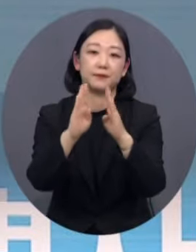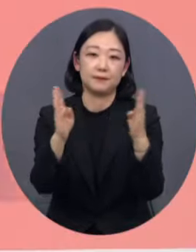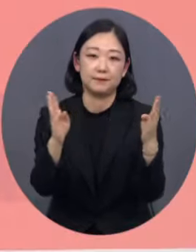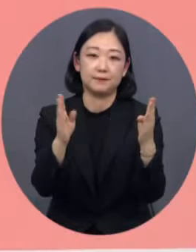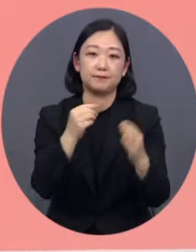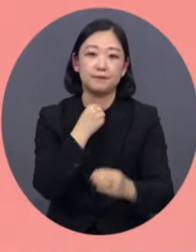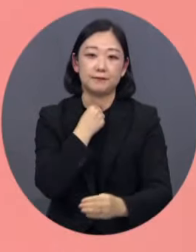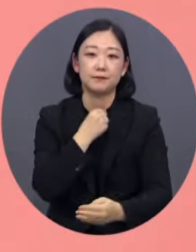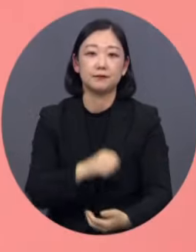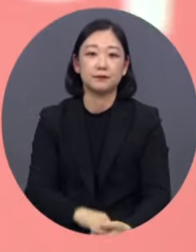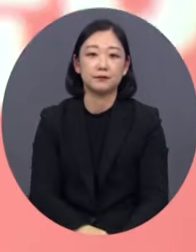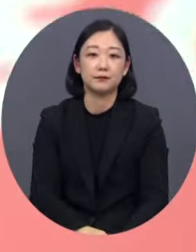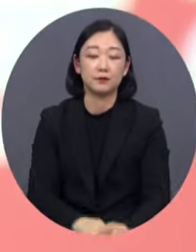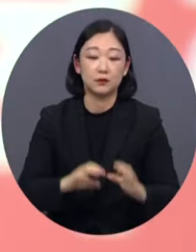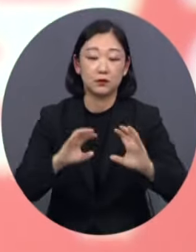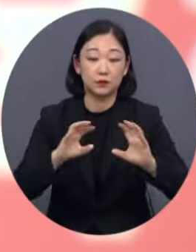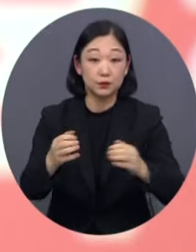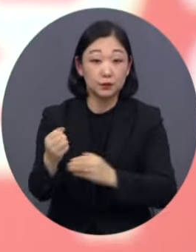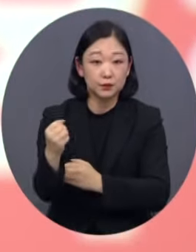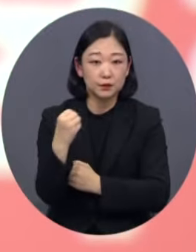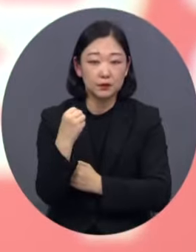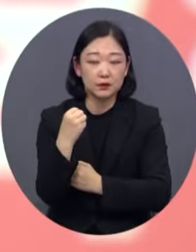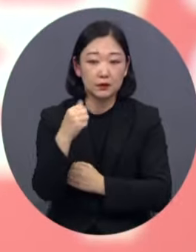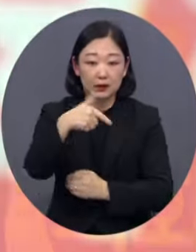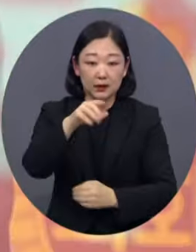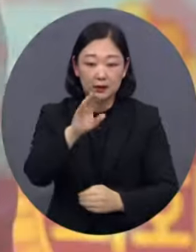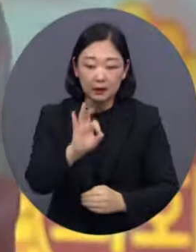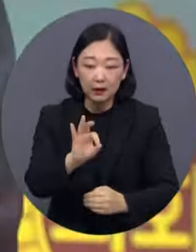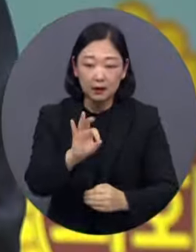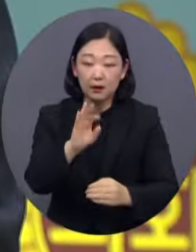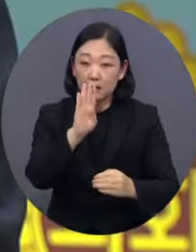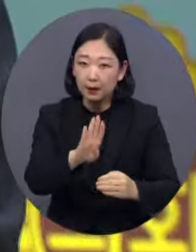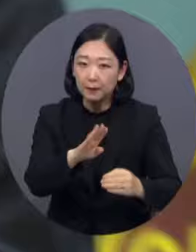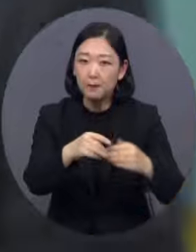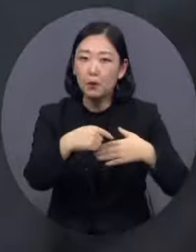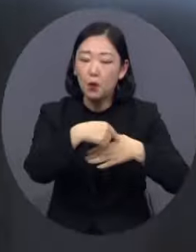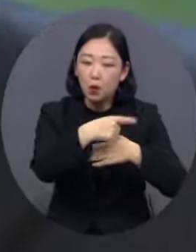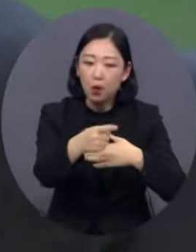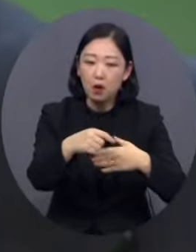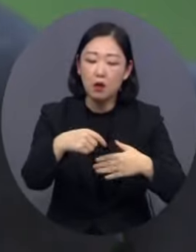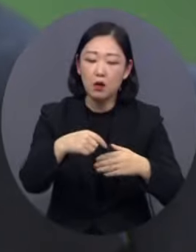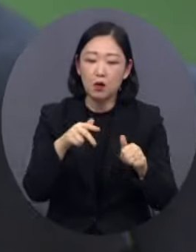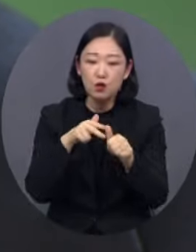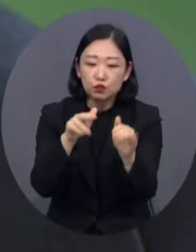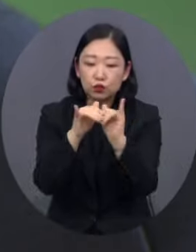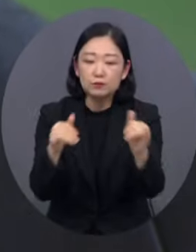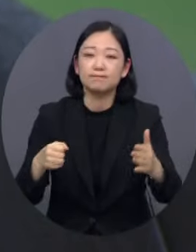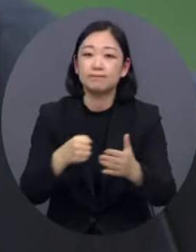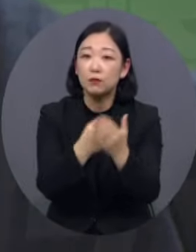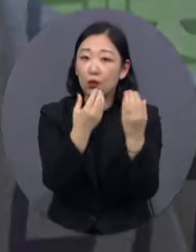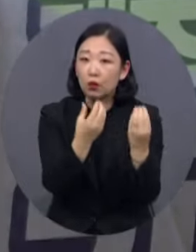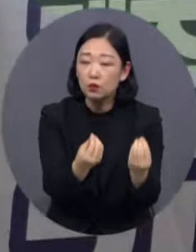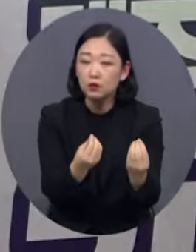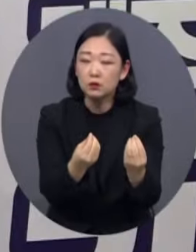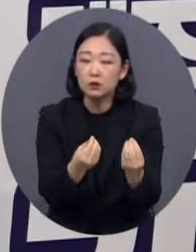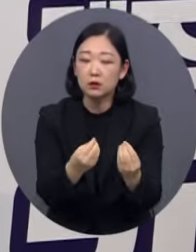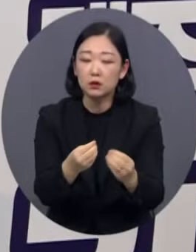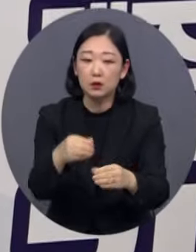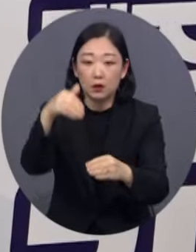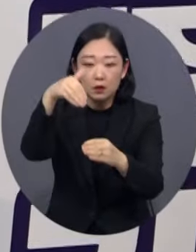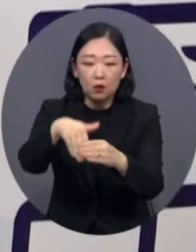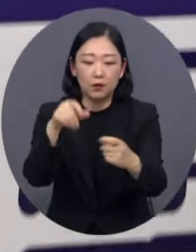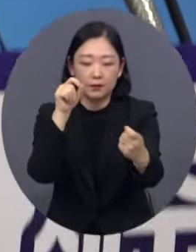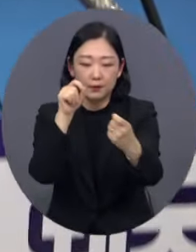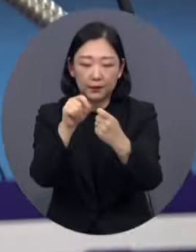열겠습니다. 국민의힘 제주시갑 선거구를 제외하고 나머지 선거구의 후보들이 결정되면서 총선 시기가